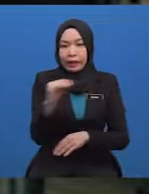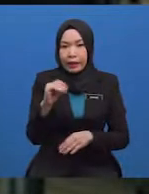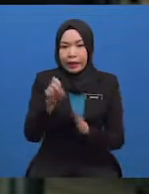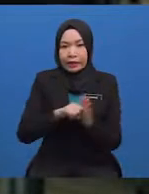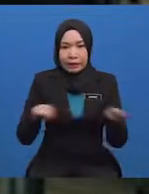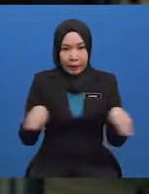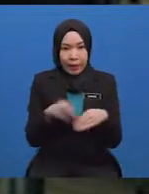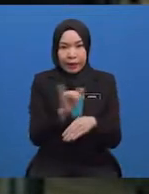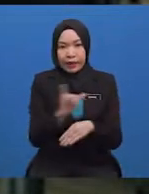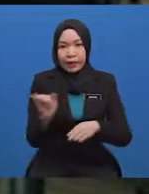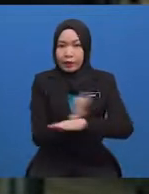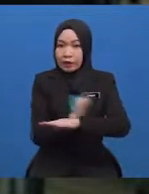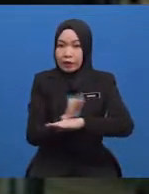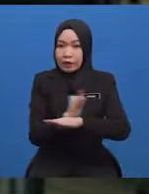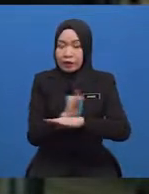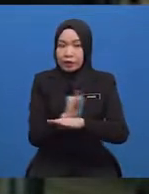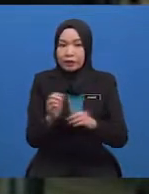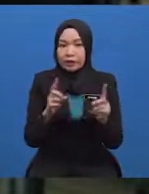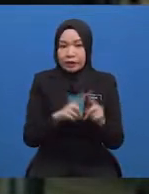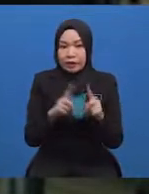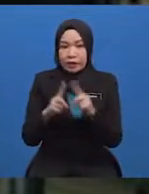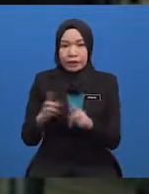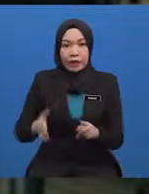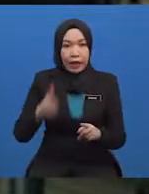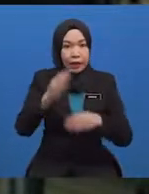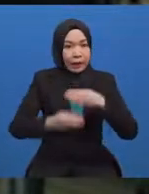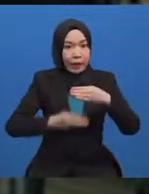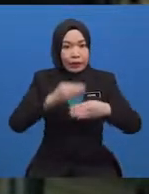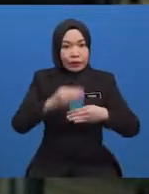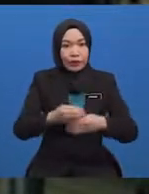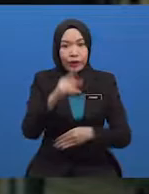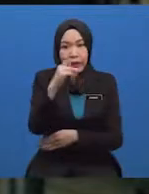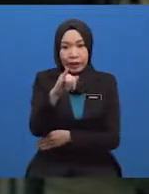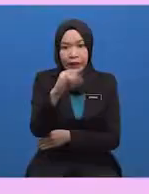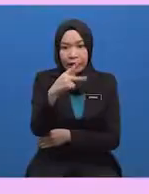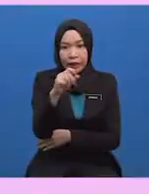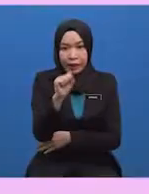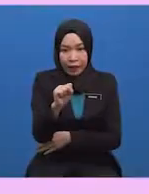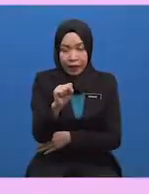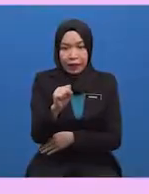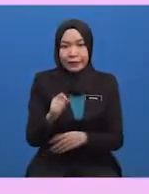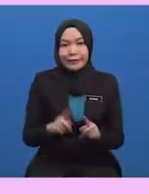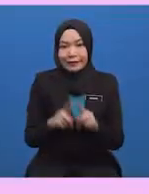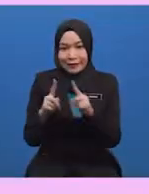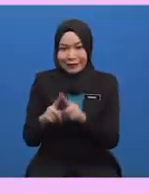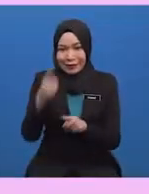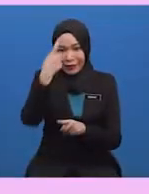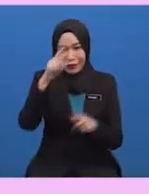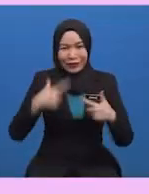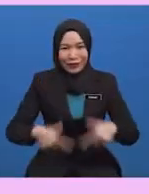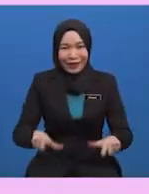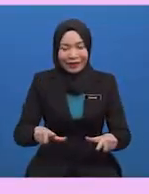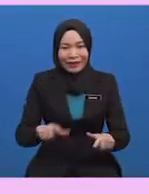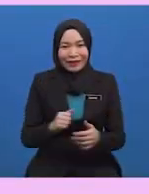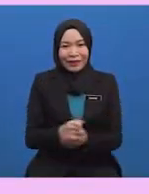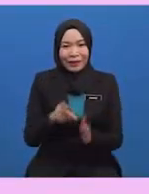desa akan memajukan IKS desa bagi melahirkan usahawan desa. Seterusnya, saya akan